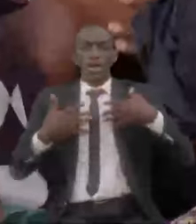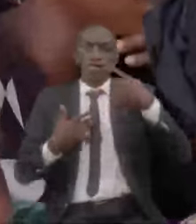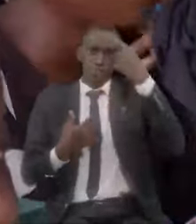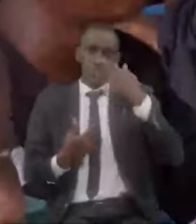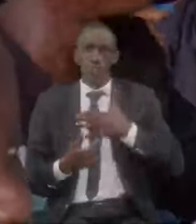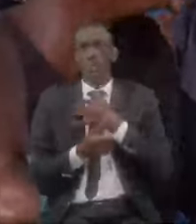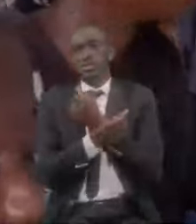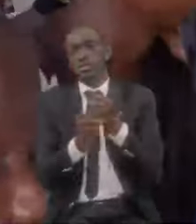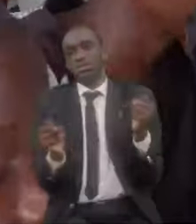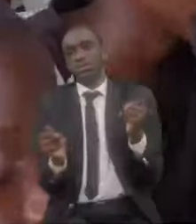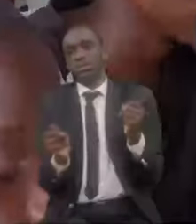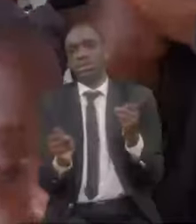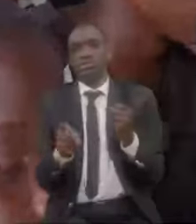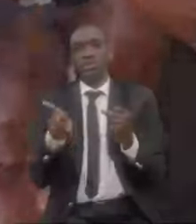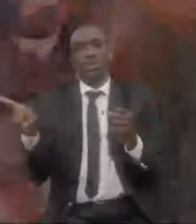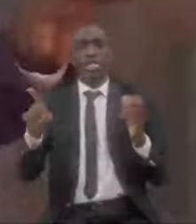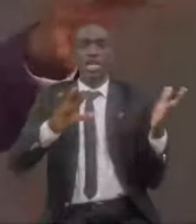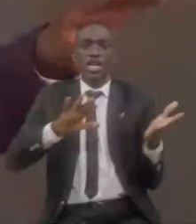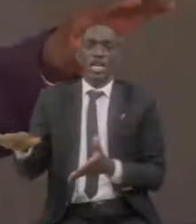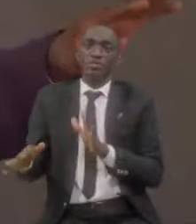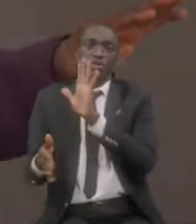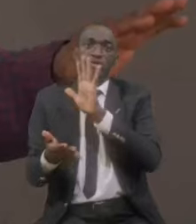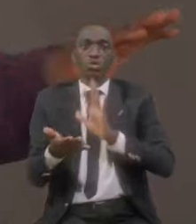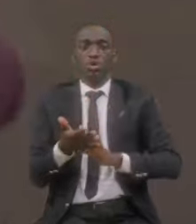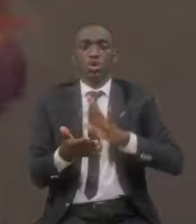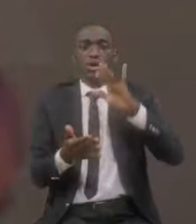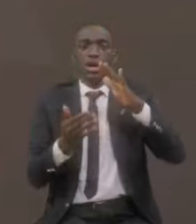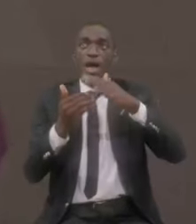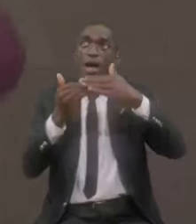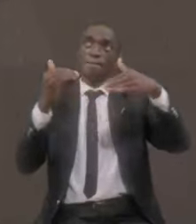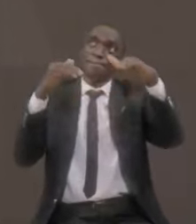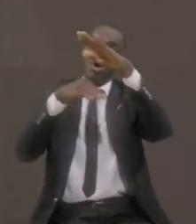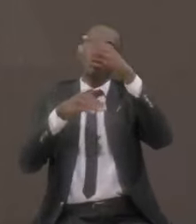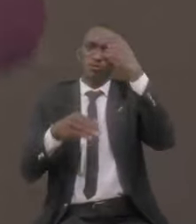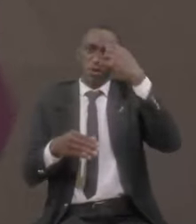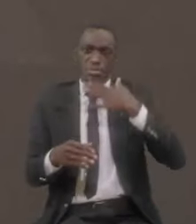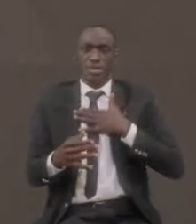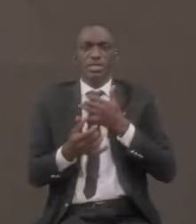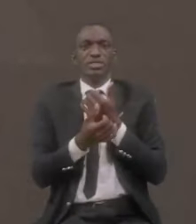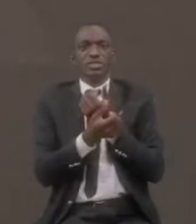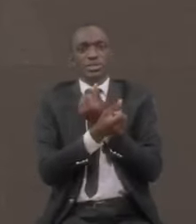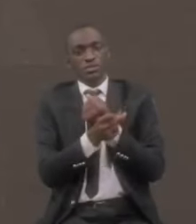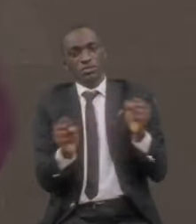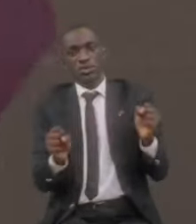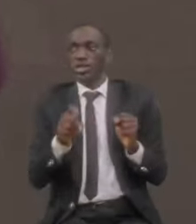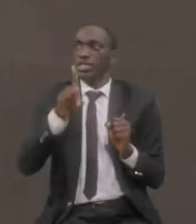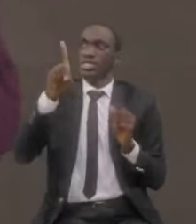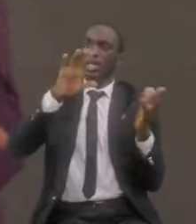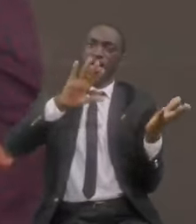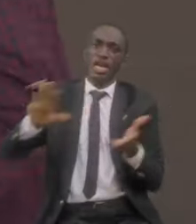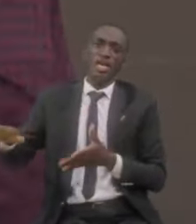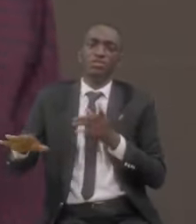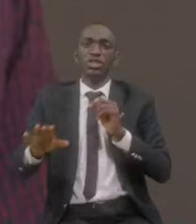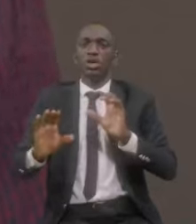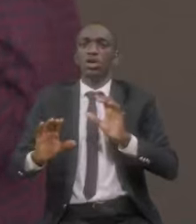haut pour ton salut. Il a quitté le confort du ciel pour ton salut.